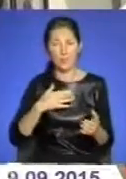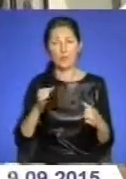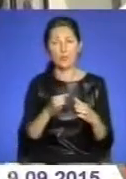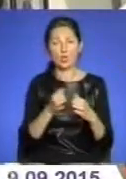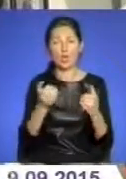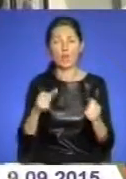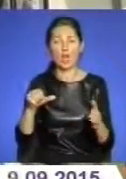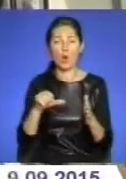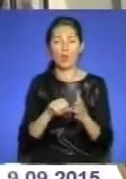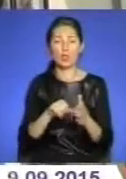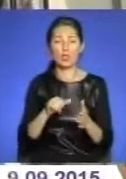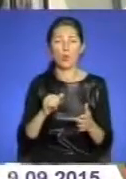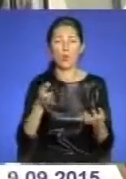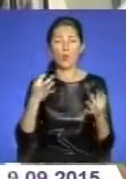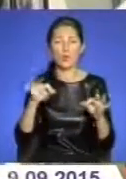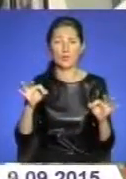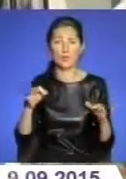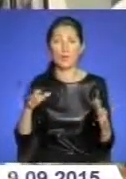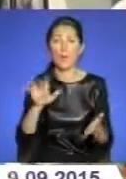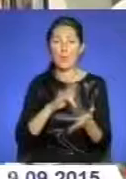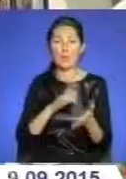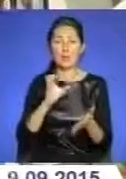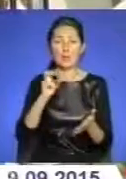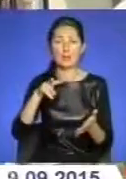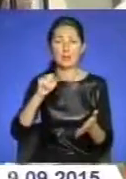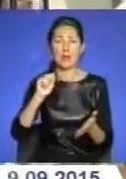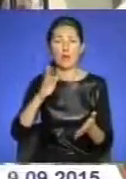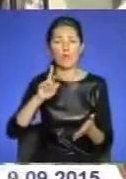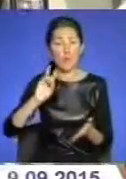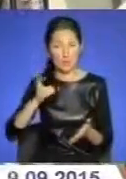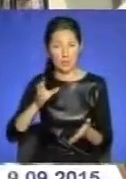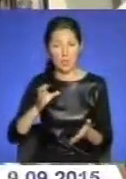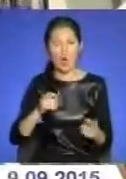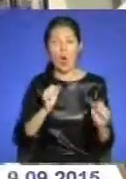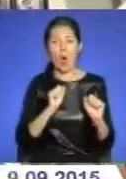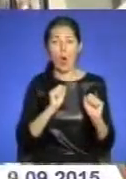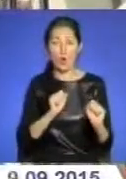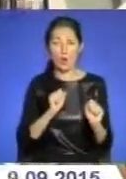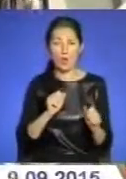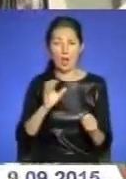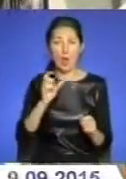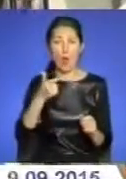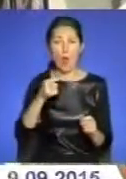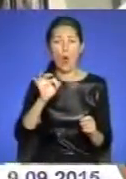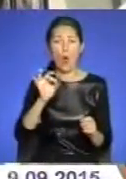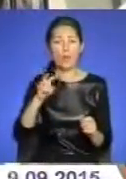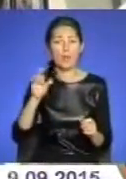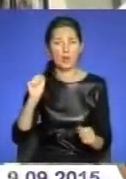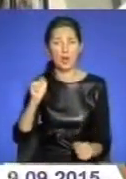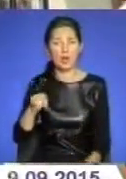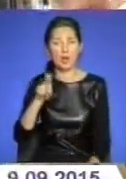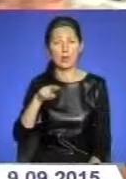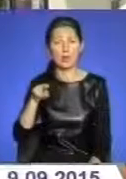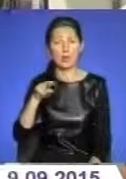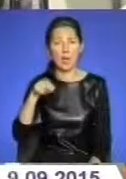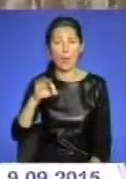приймали участь у визволенні міста Слов'янськ при обороні Горлівки, Дебальцево, Попасна, Вуглегірськ